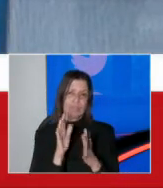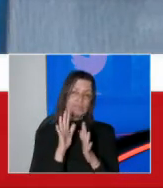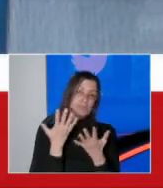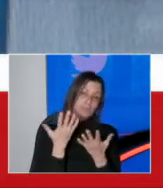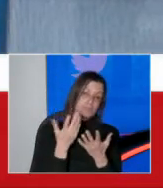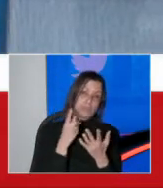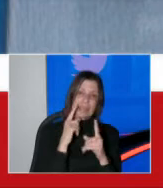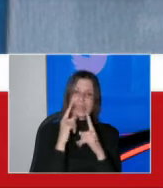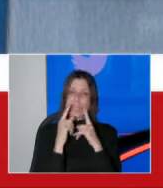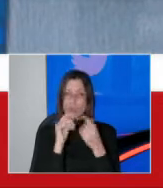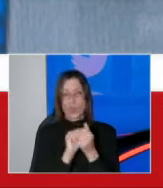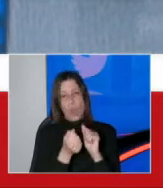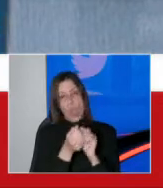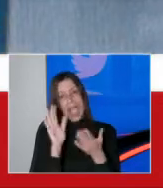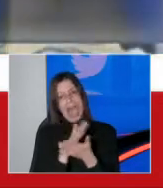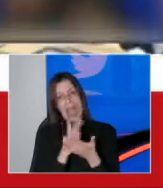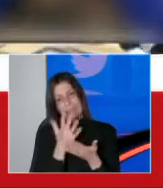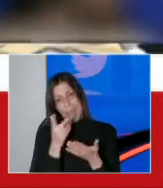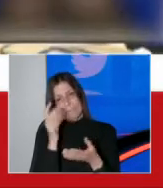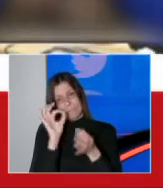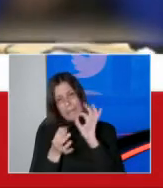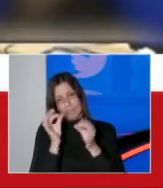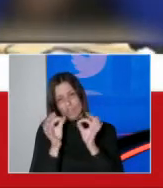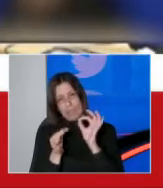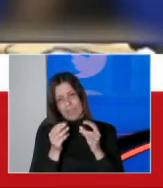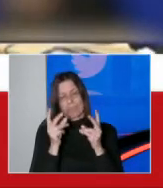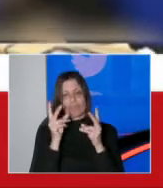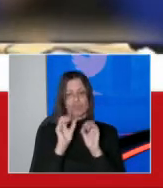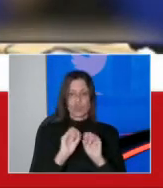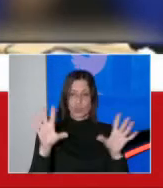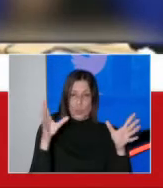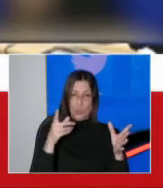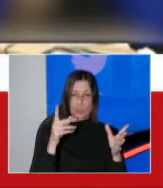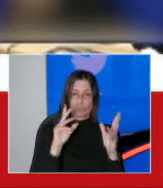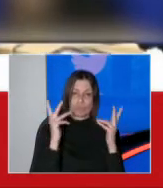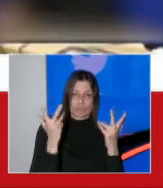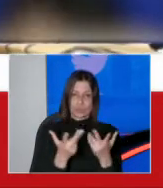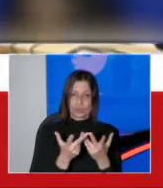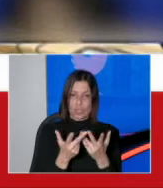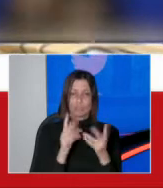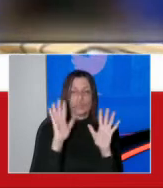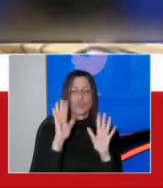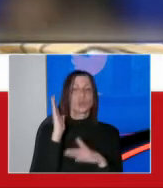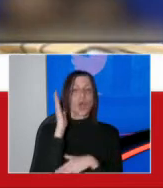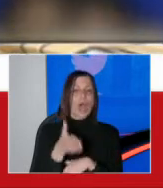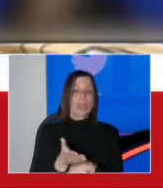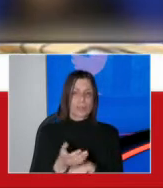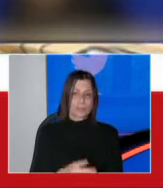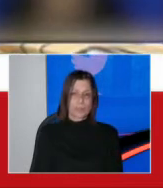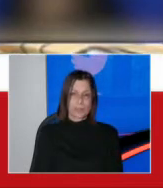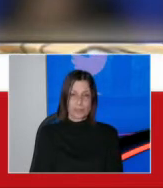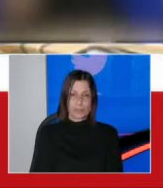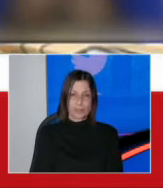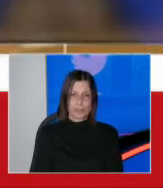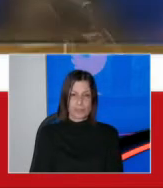עם דיון או החלטה או גזר דין בבית המשפט, ישודרו באופן, בשידור חי?